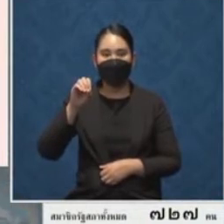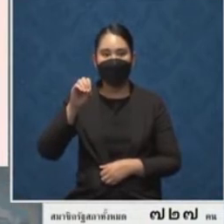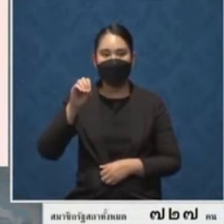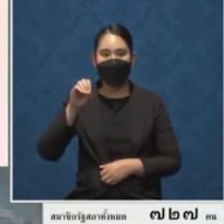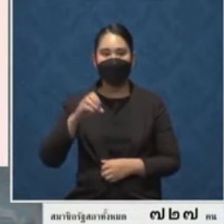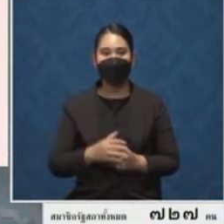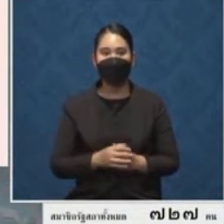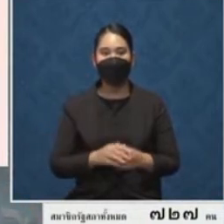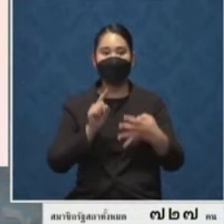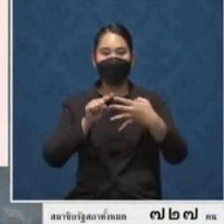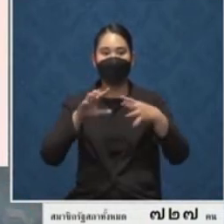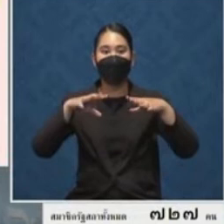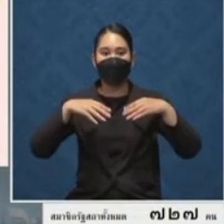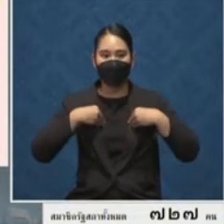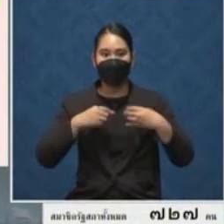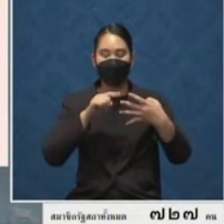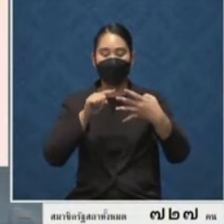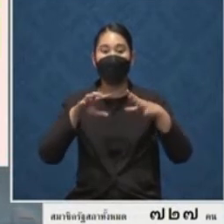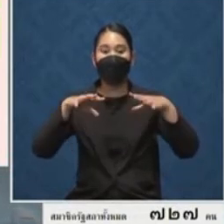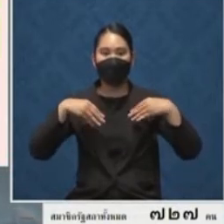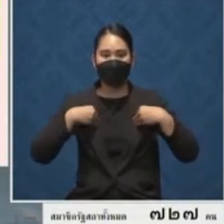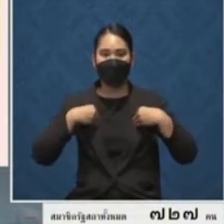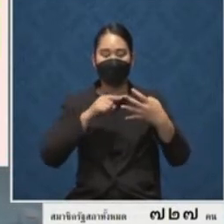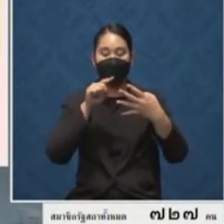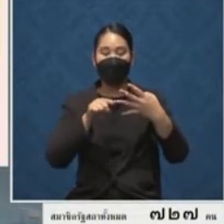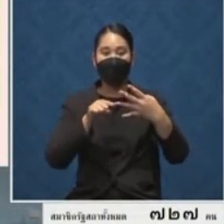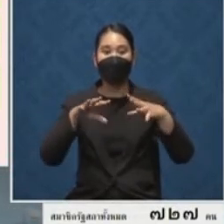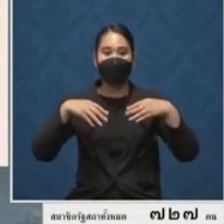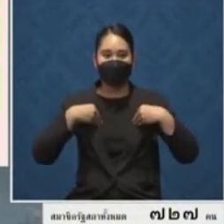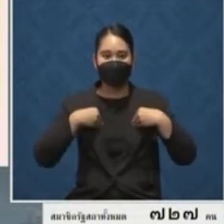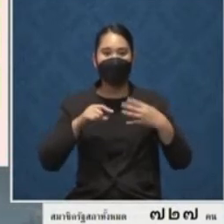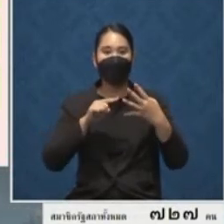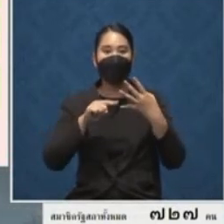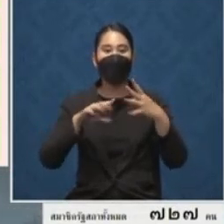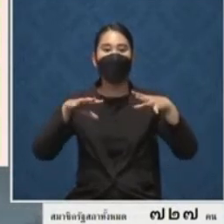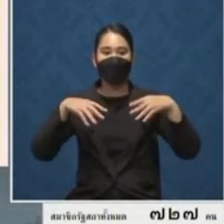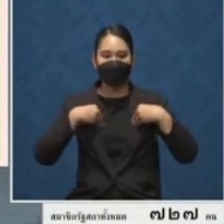1รับหลักการค่ะ2รับหลักการค่ะ3รับหลักการค่ะ4รับหลักการค่ะ